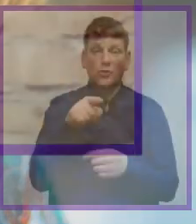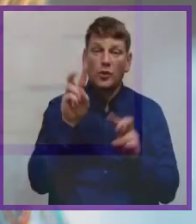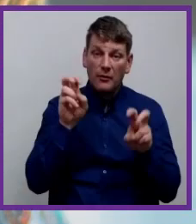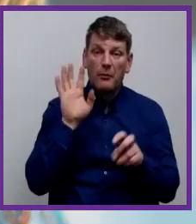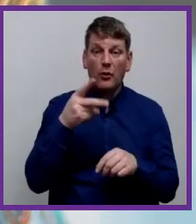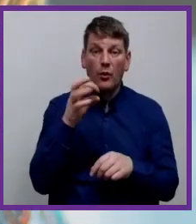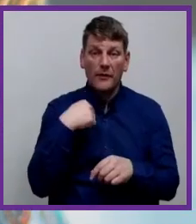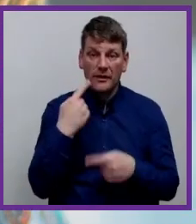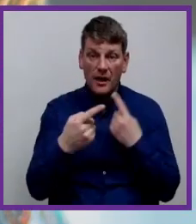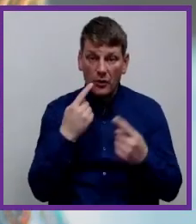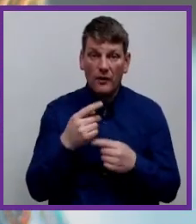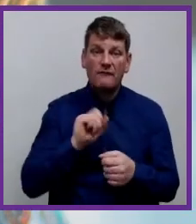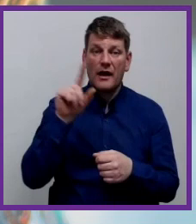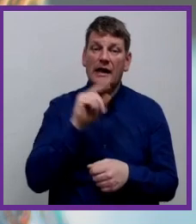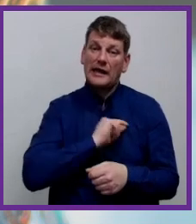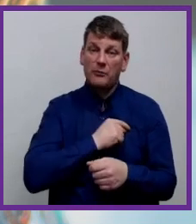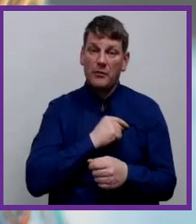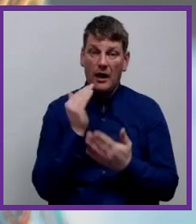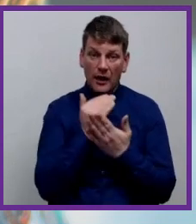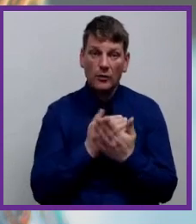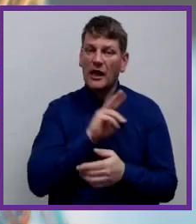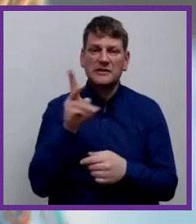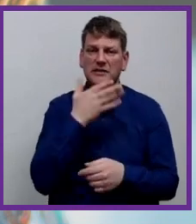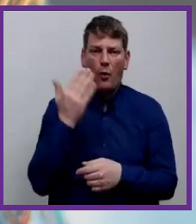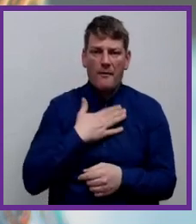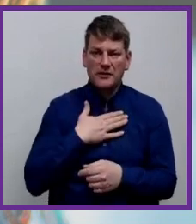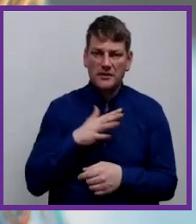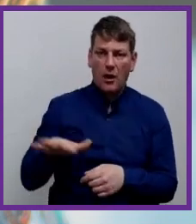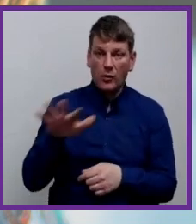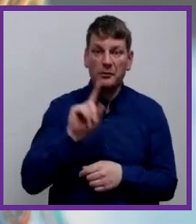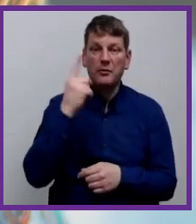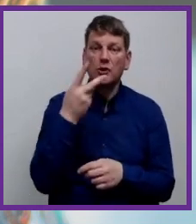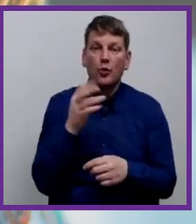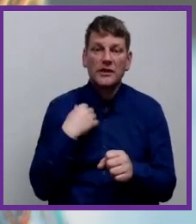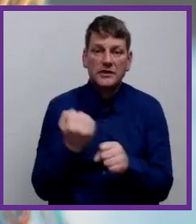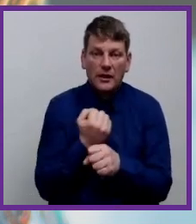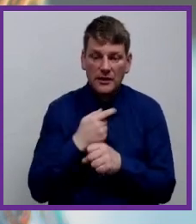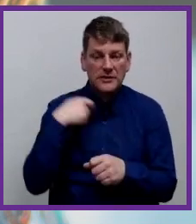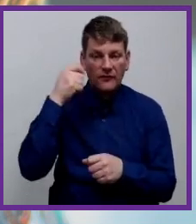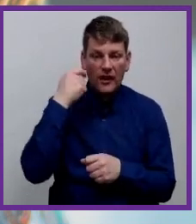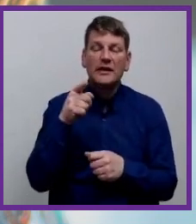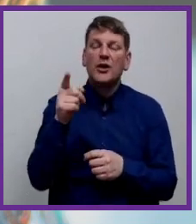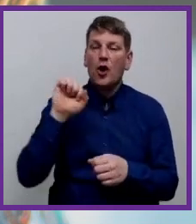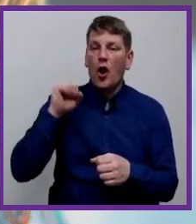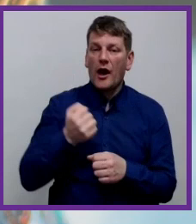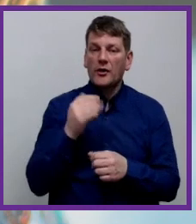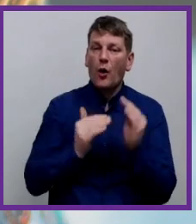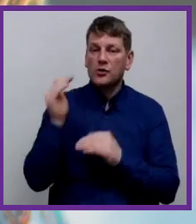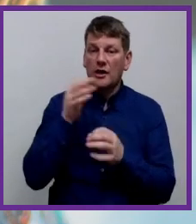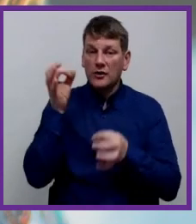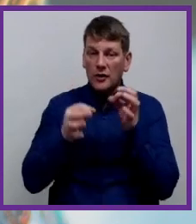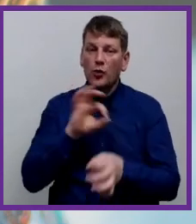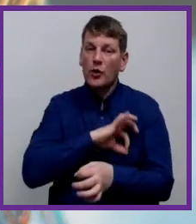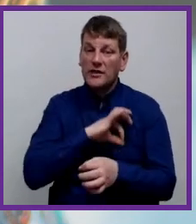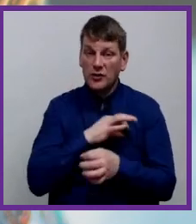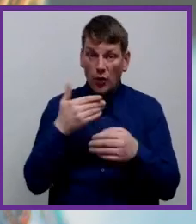jārunā, vairāk par kriminālu likumu, kas pilnīgi nav mans lauciņš, es pirmais, ko darīju, zvanīju kolēģiem uz augstāko tiesu, uz judikatūras